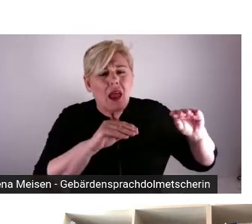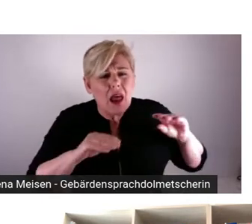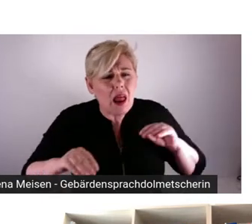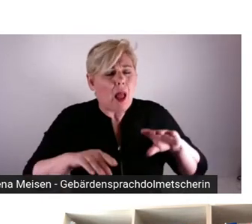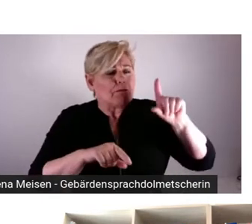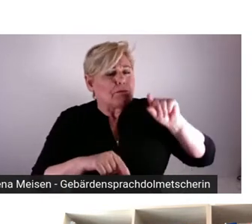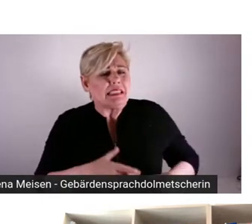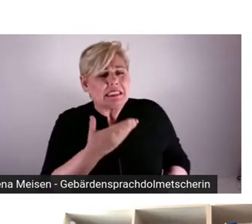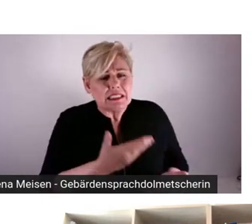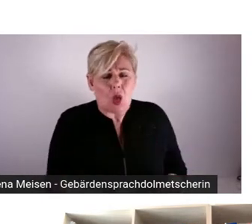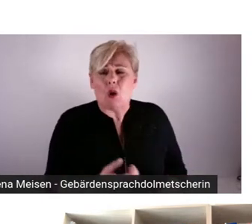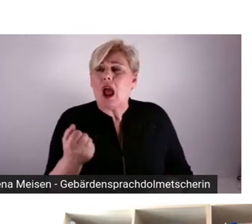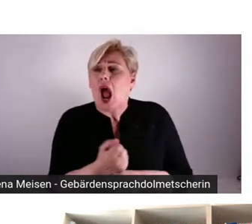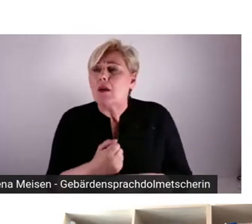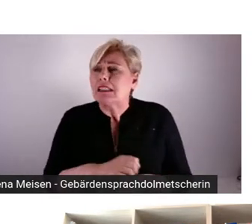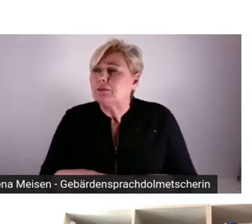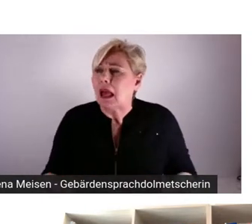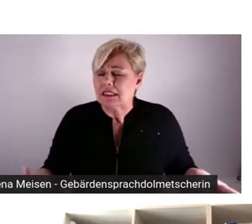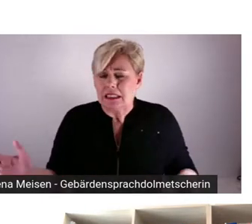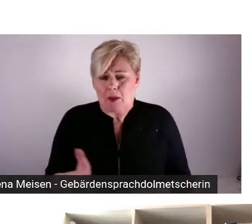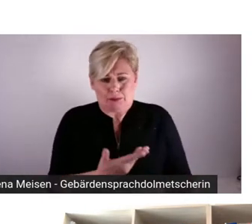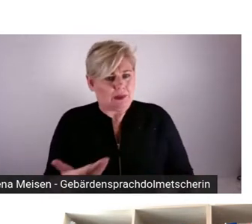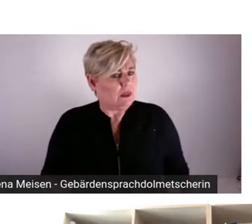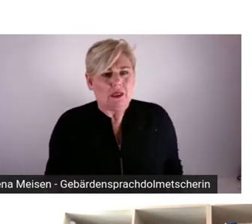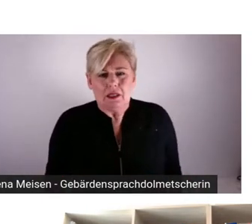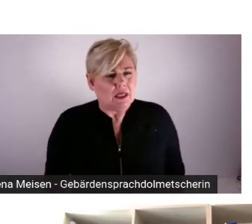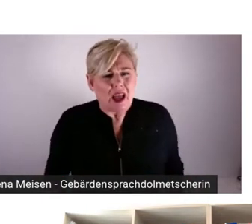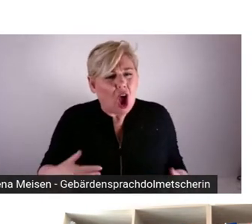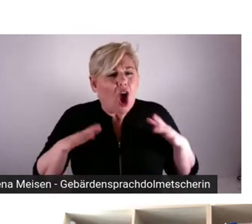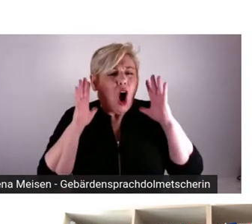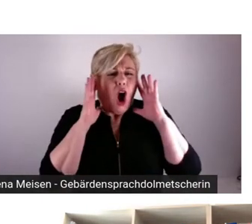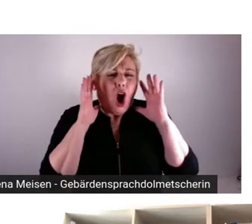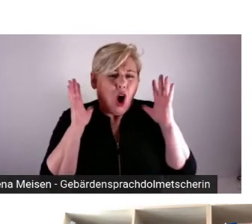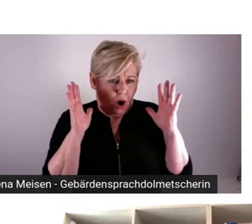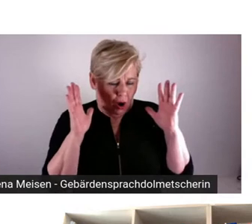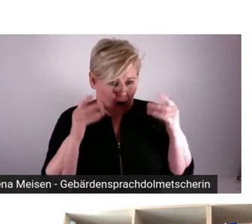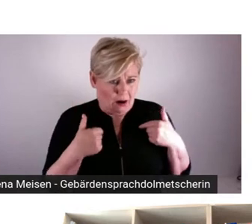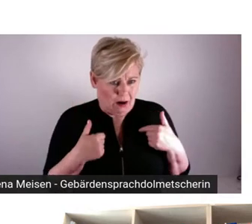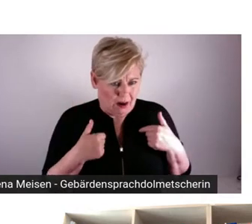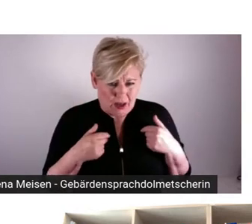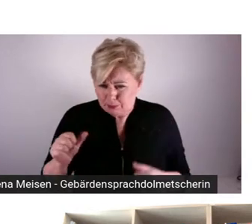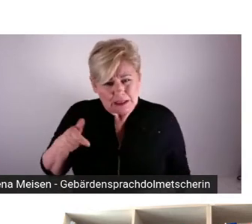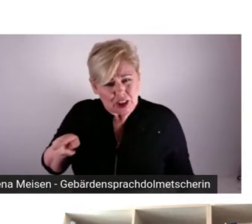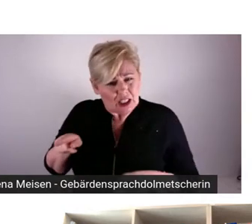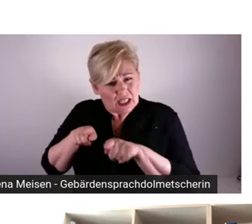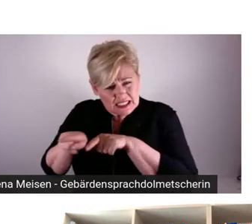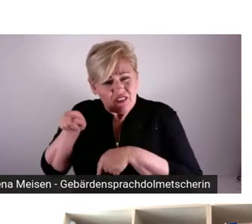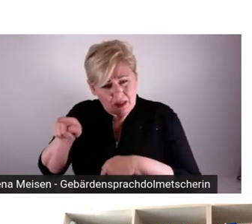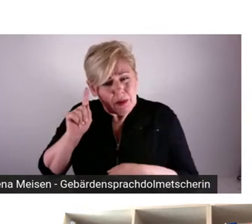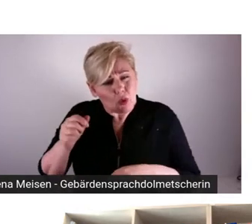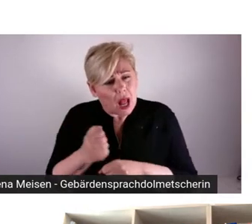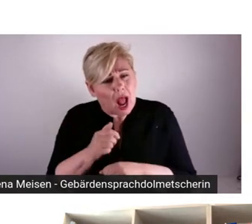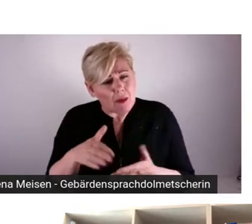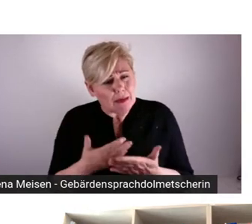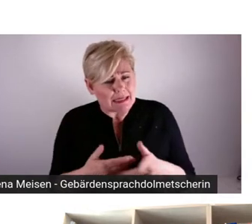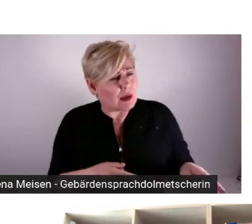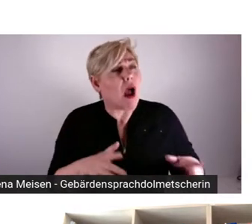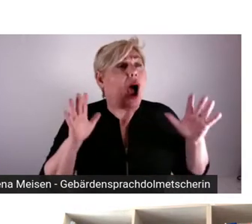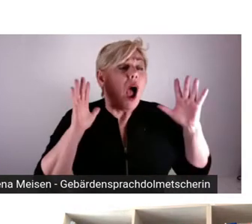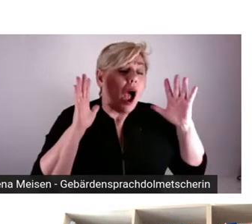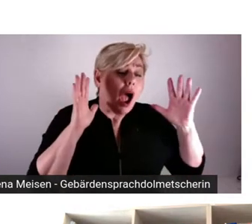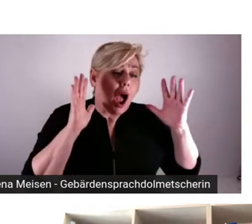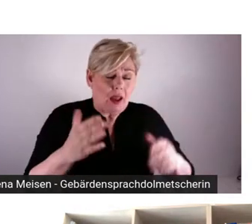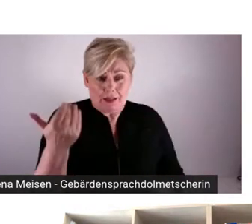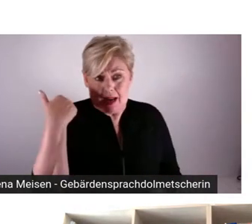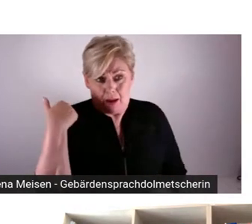zerstört Arbeitsplätze. Ich meine, wir erinnern uns, welche Horrorvisionen alle gerade von der FDP und den Arbeitgebern an die Wand gemalt wurden damals vor der